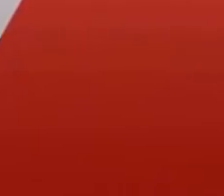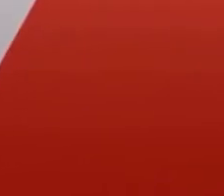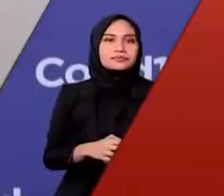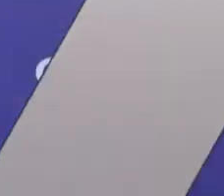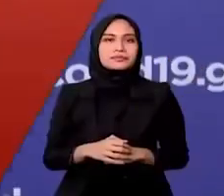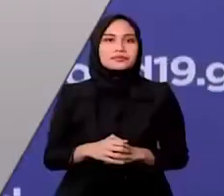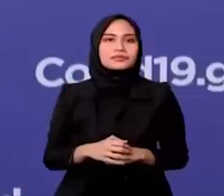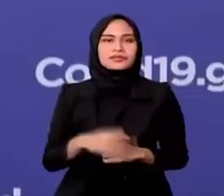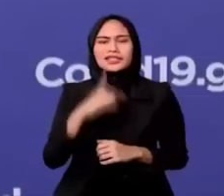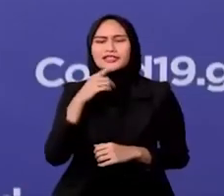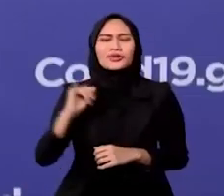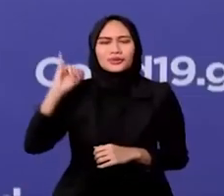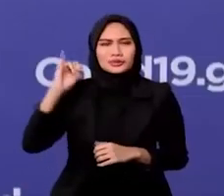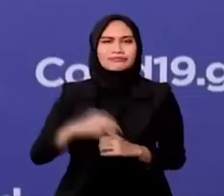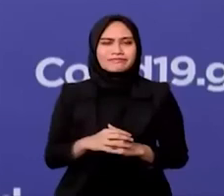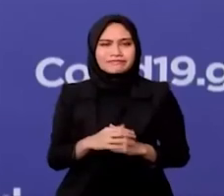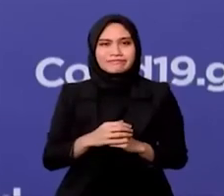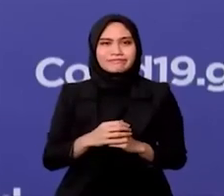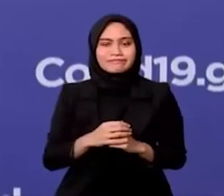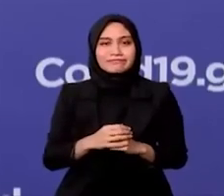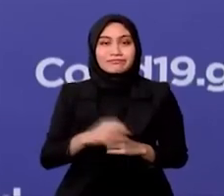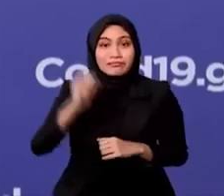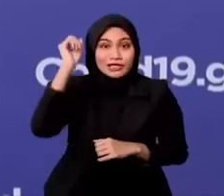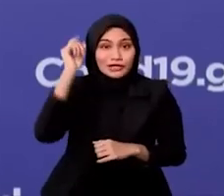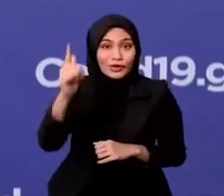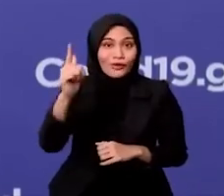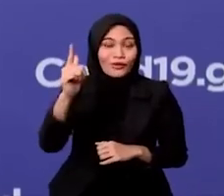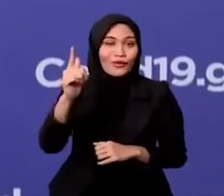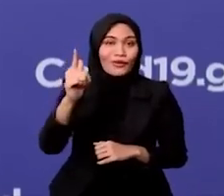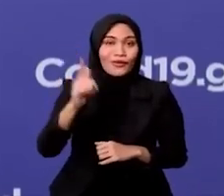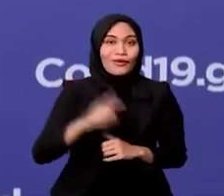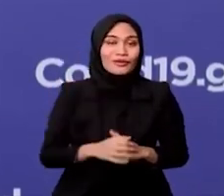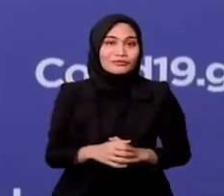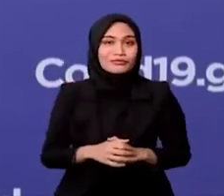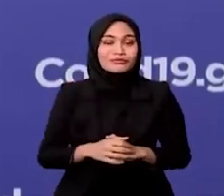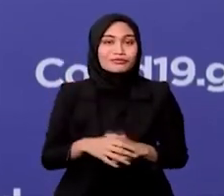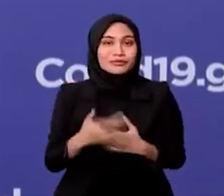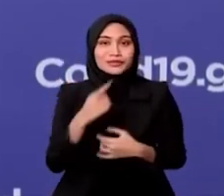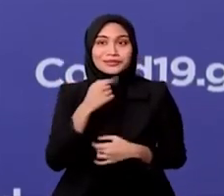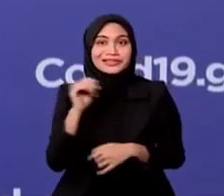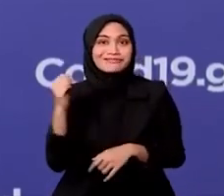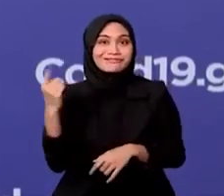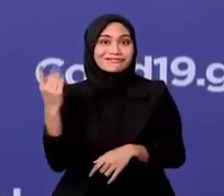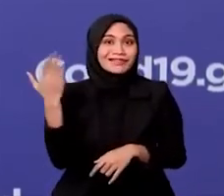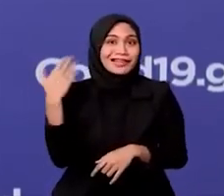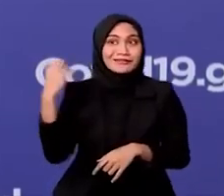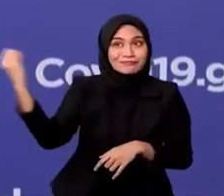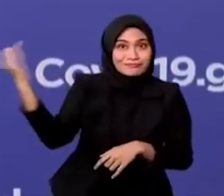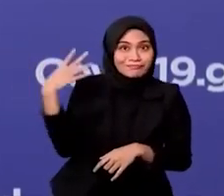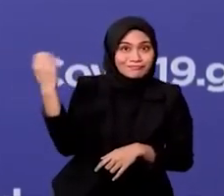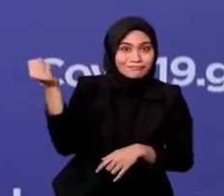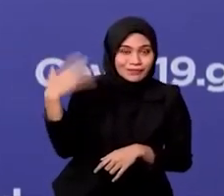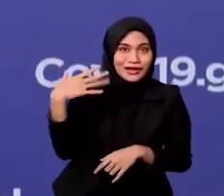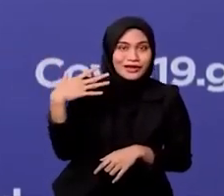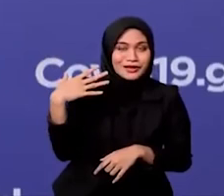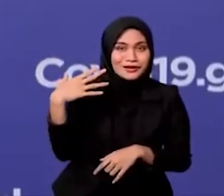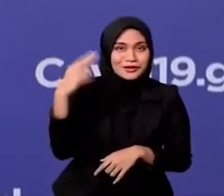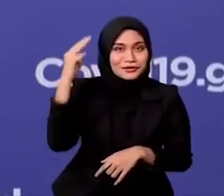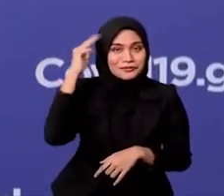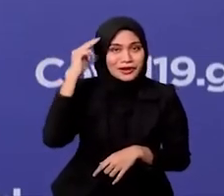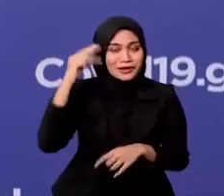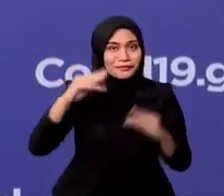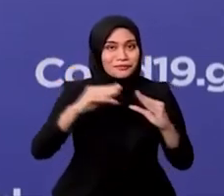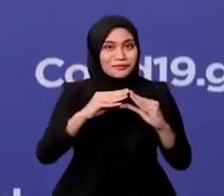kita amin sekolah besok seperti disampaikan juga oleh para ketua pempek